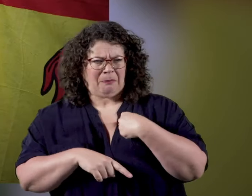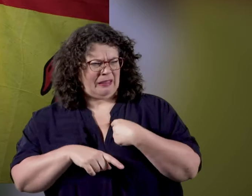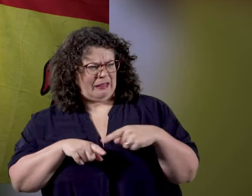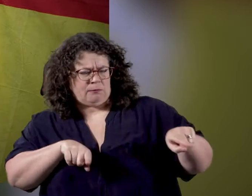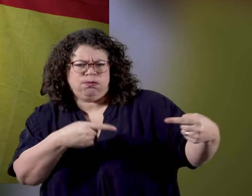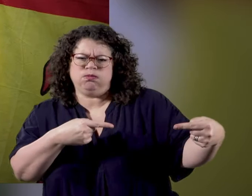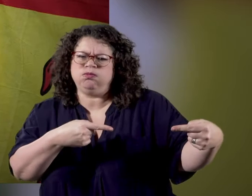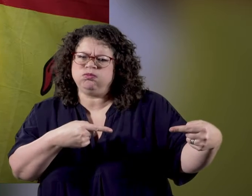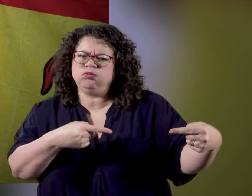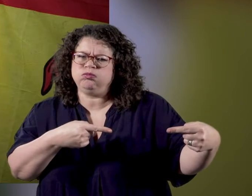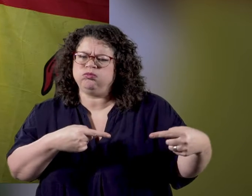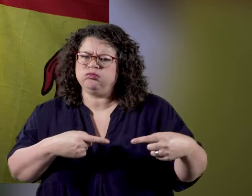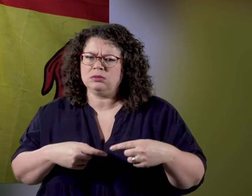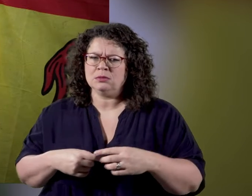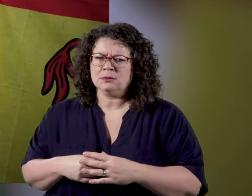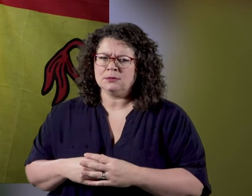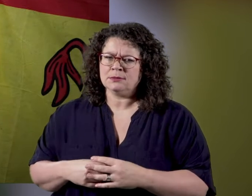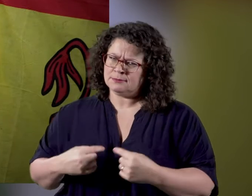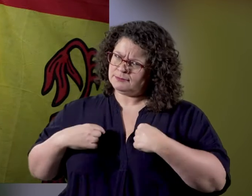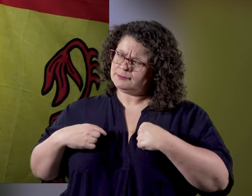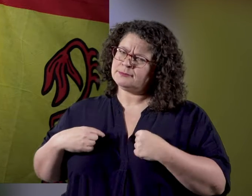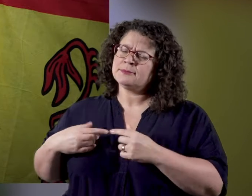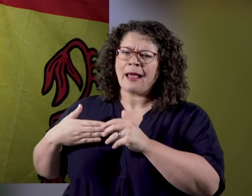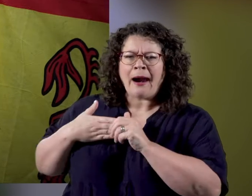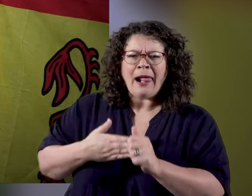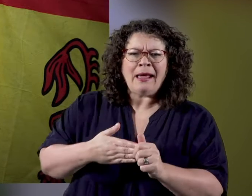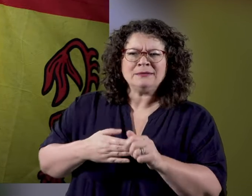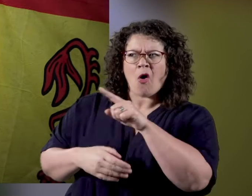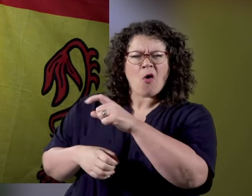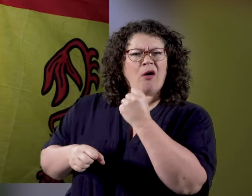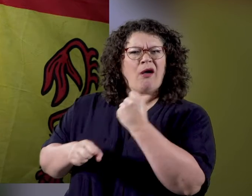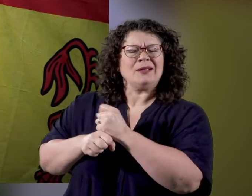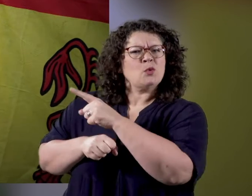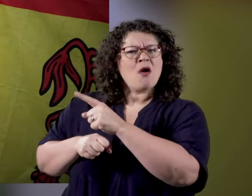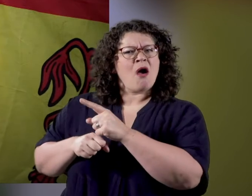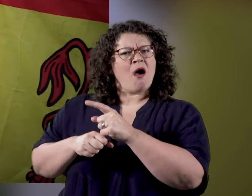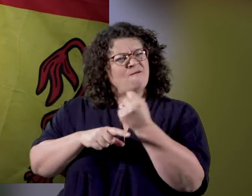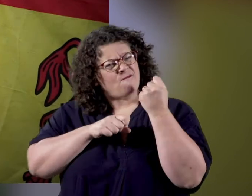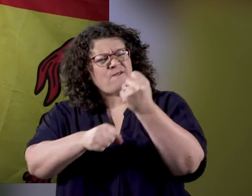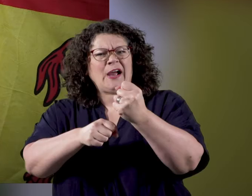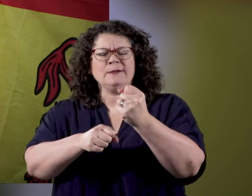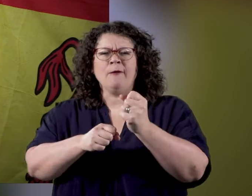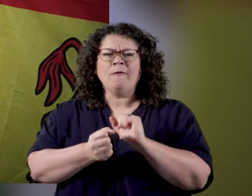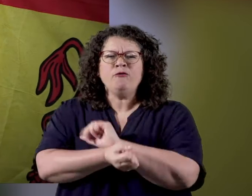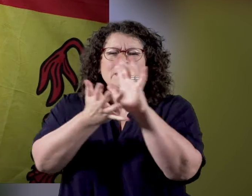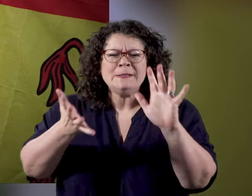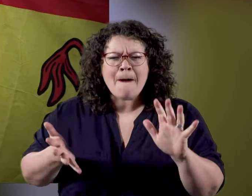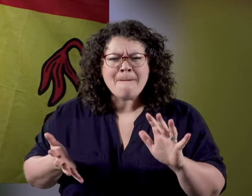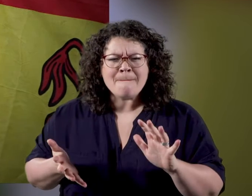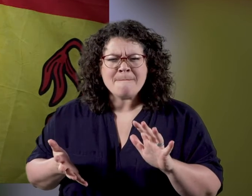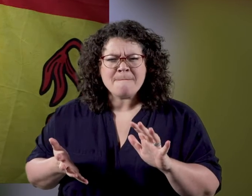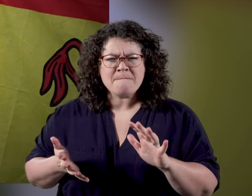Nghaernarfon dros frenin Lloegr. Angai fi ei wobr, ef a'i gyfaill bydwrus a pwlcyn llwyd o Lyn